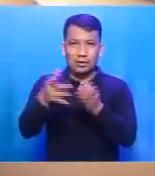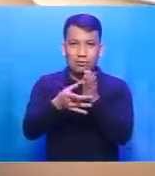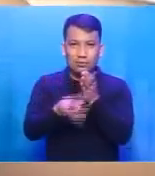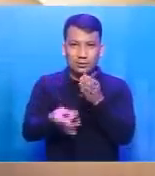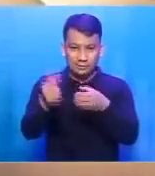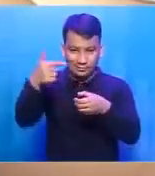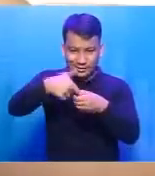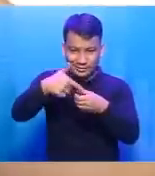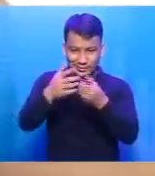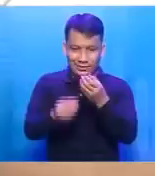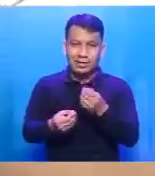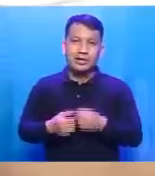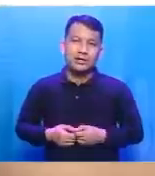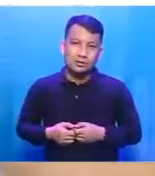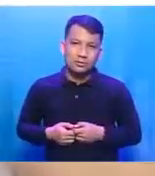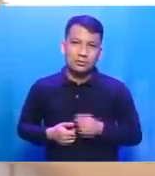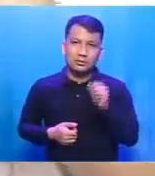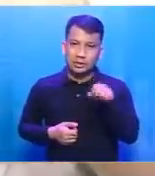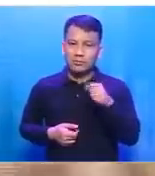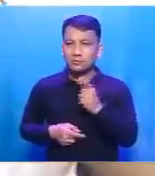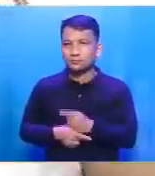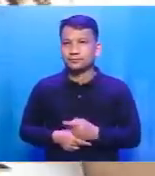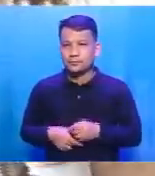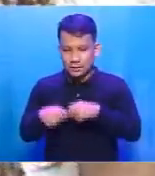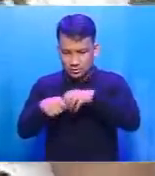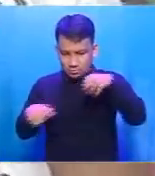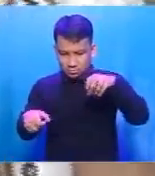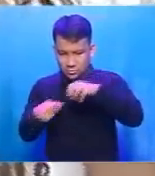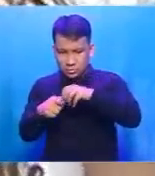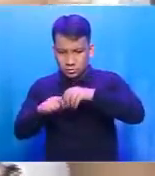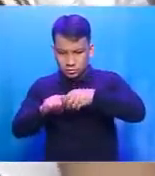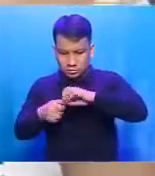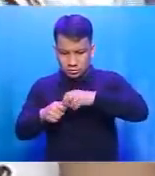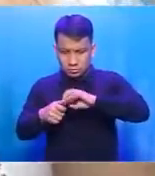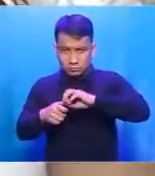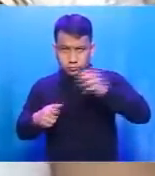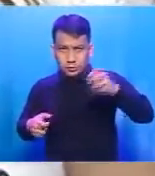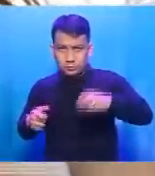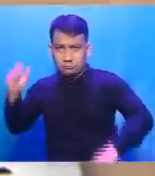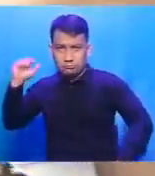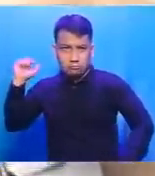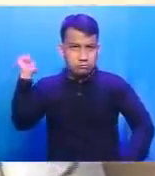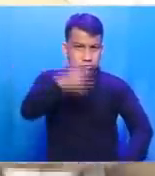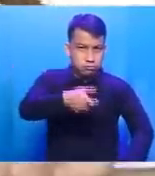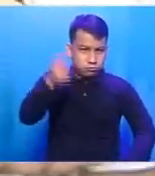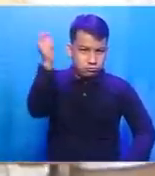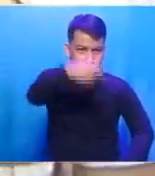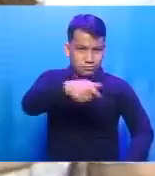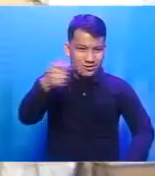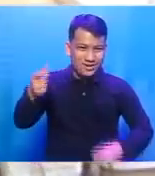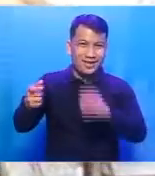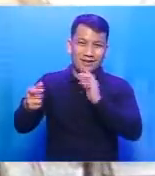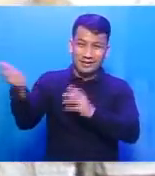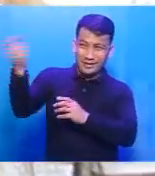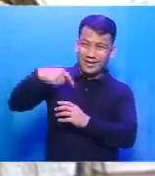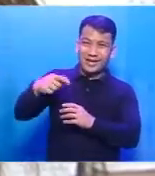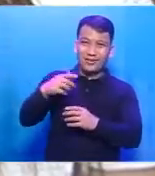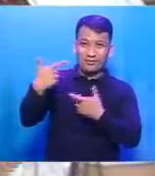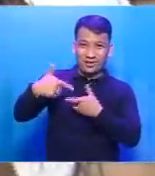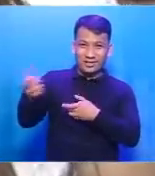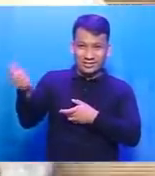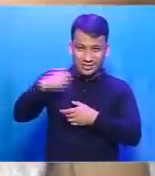gasolina na. Oo. Tapos unti-unti niyang binubuhos doon sa babae, yung konduktora na kaaway